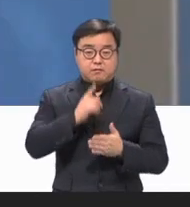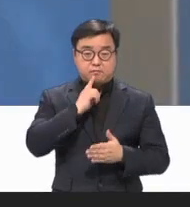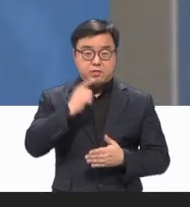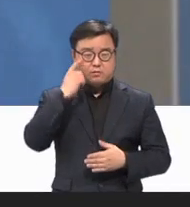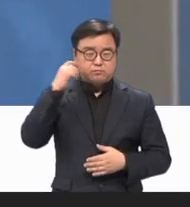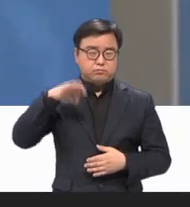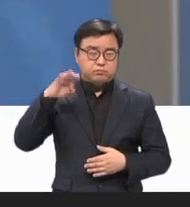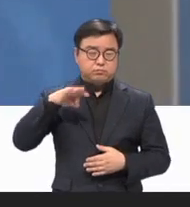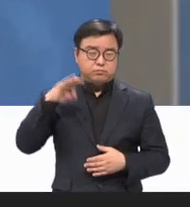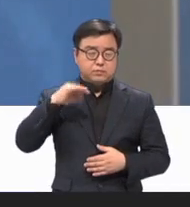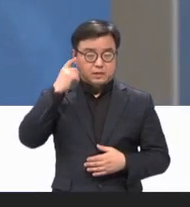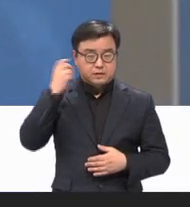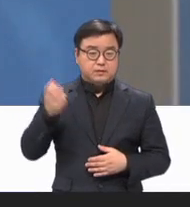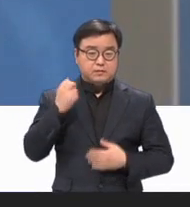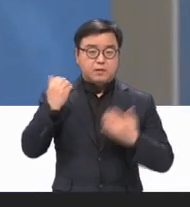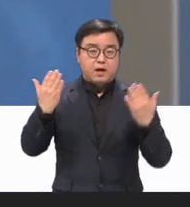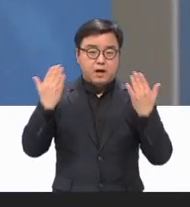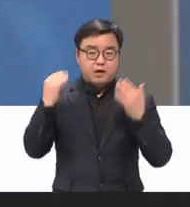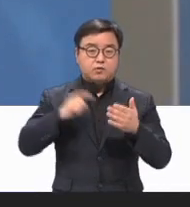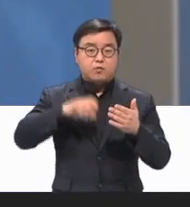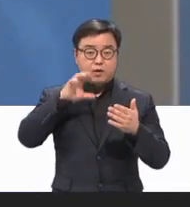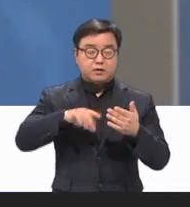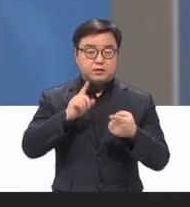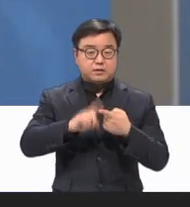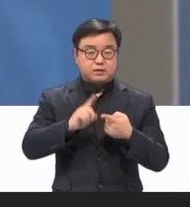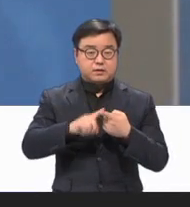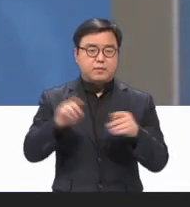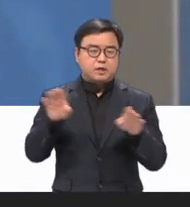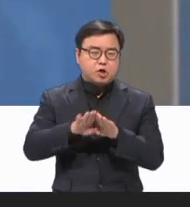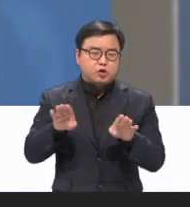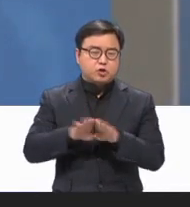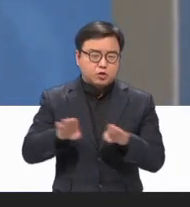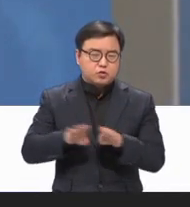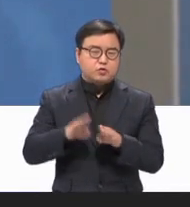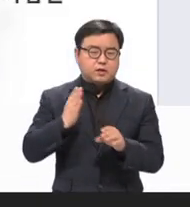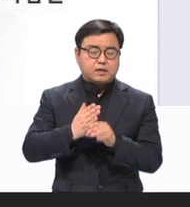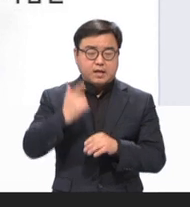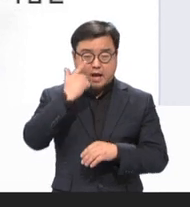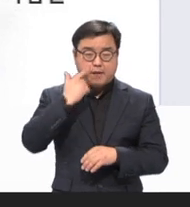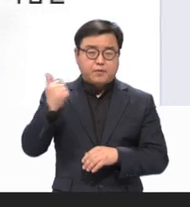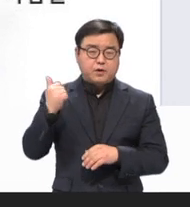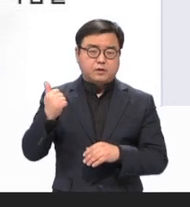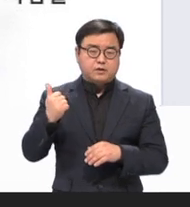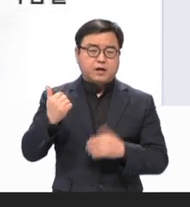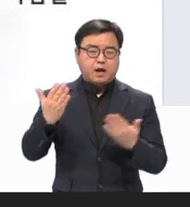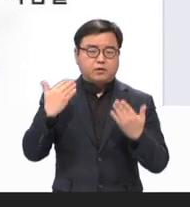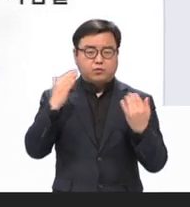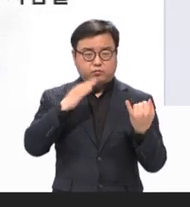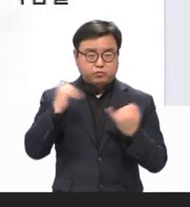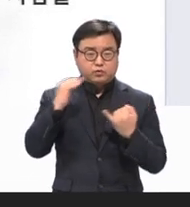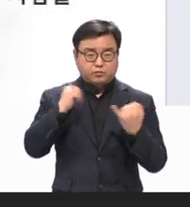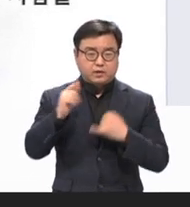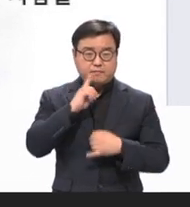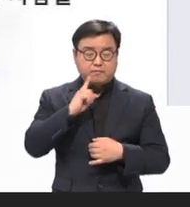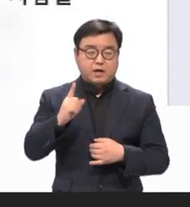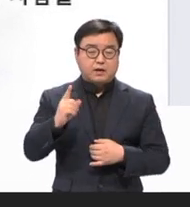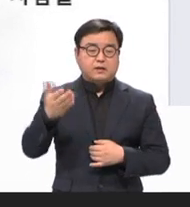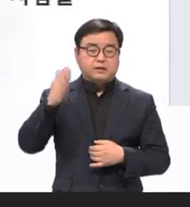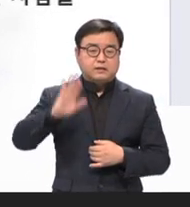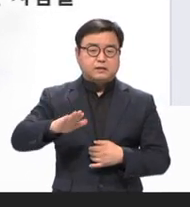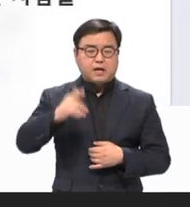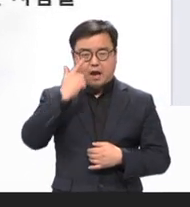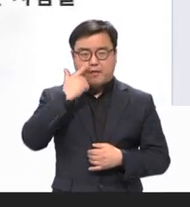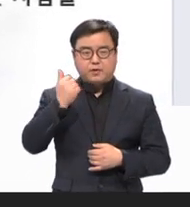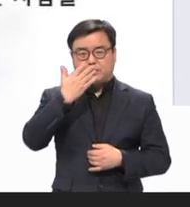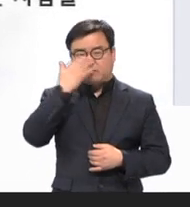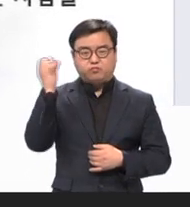된거죠 학교에서도 2항의 결속이 이어지자 아버지에게 옆 여러 차례 출석을 독려했다 고 하는데 아버지가 일을 그냥 무시해